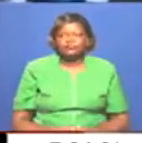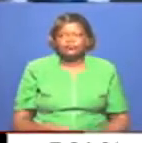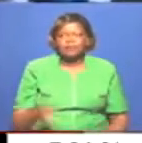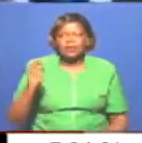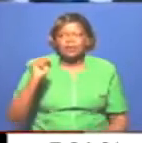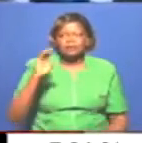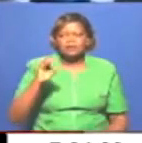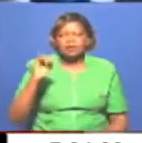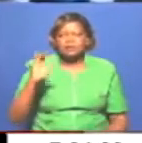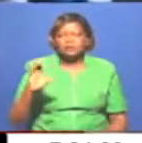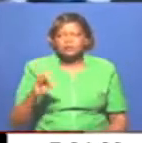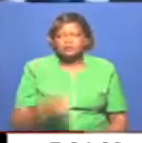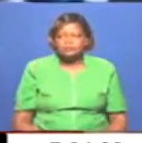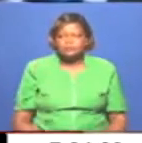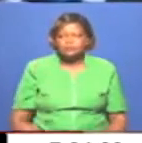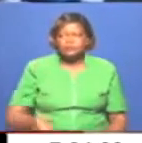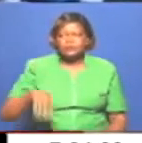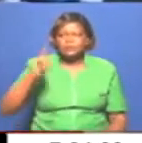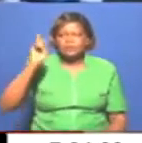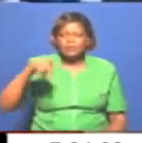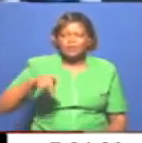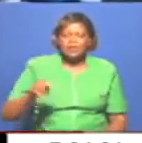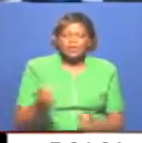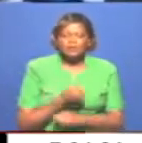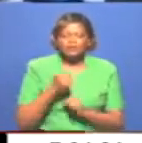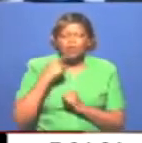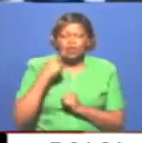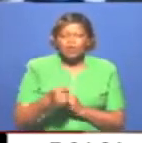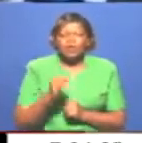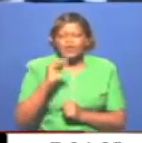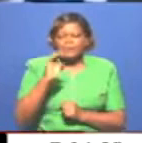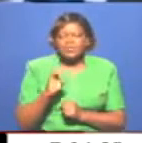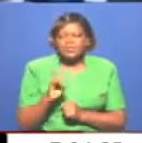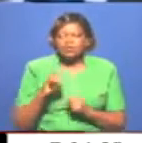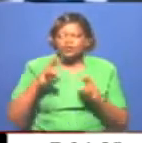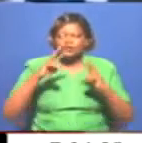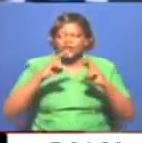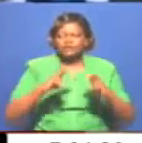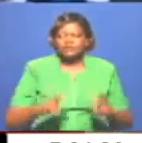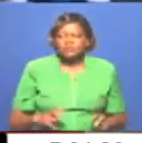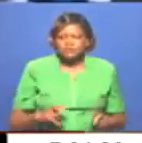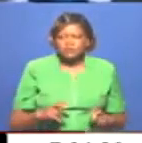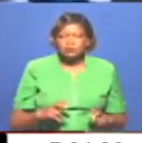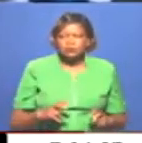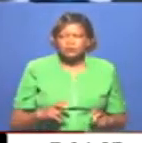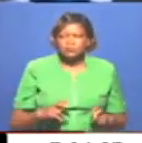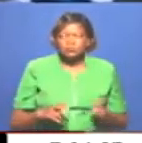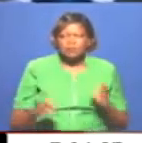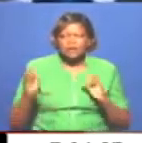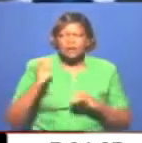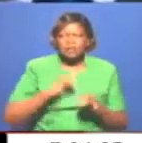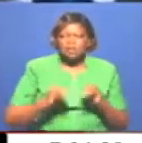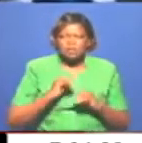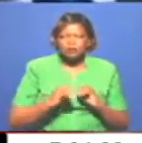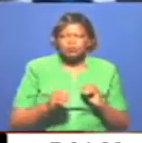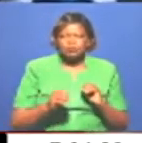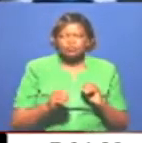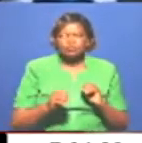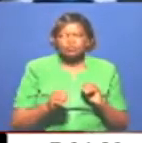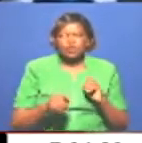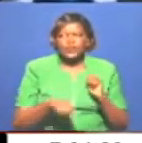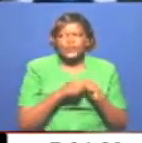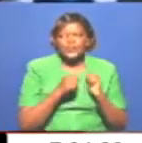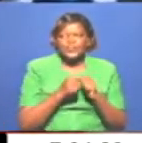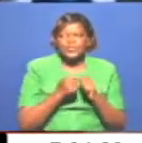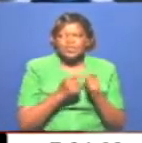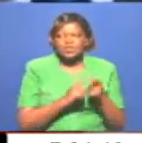Public Prosecution cannot order IEBC to investigate an electoral irregularity. Therefore, he can also